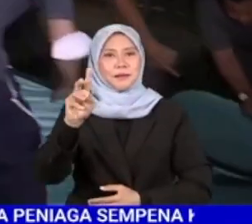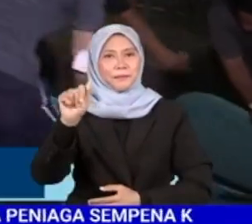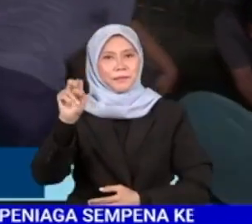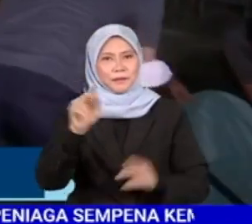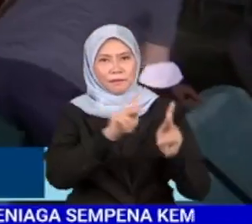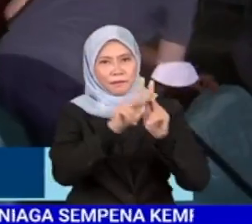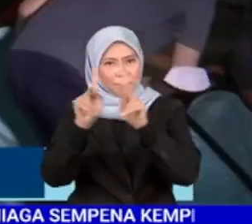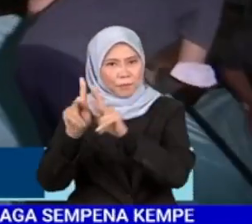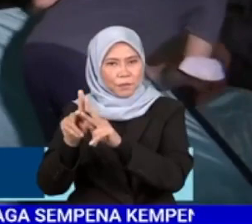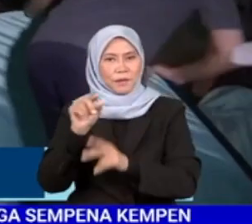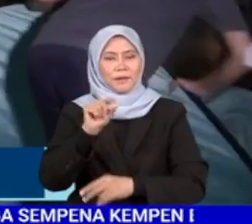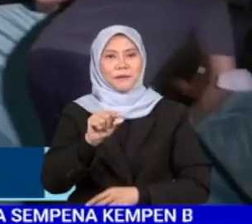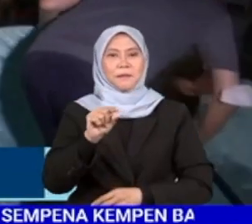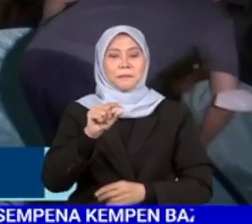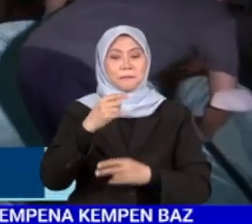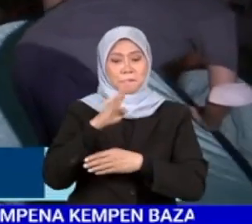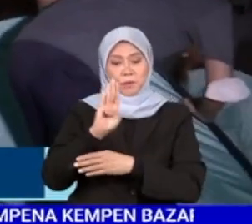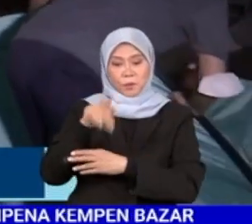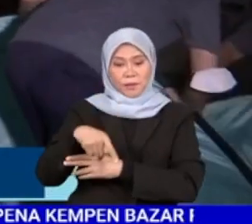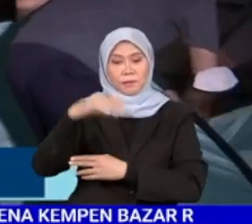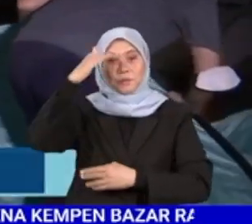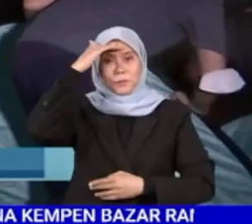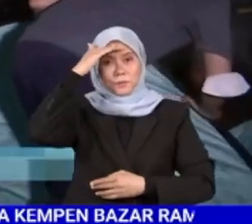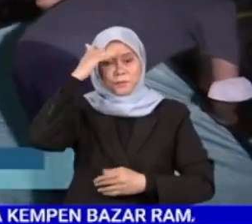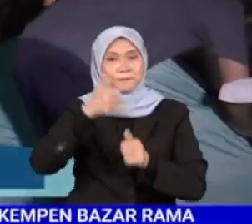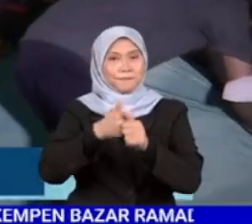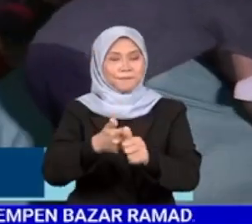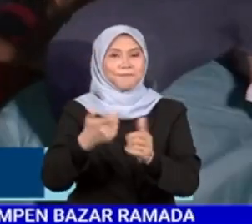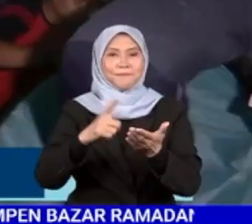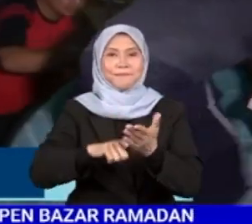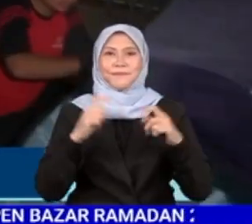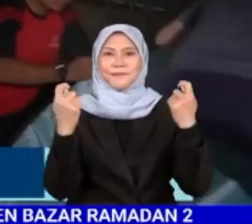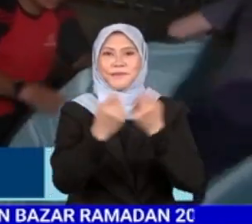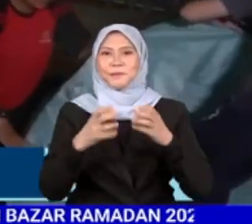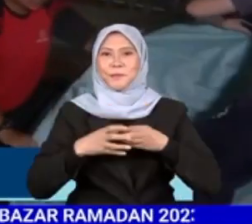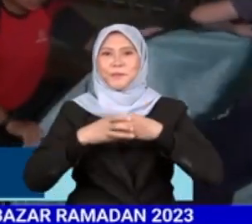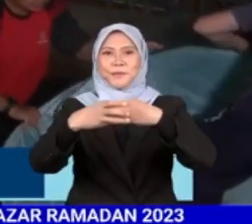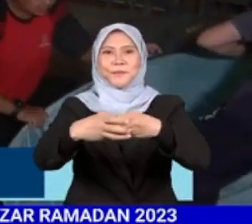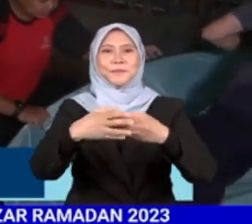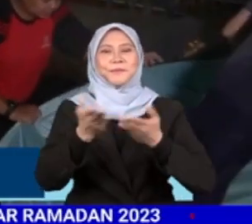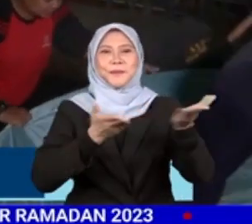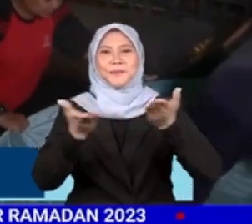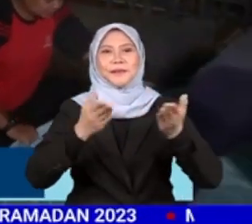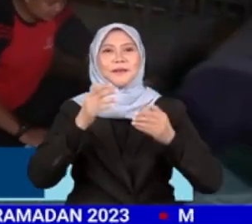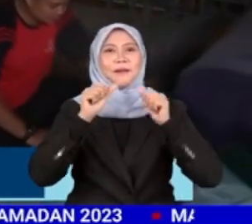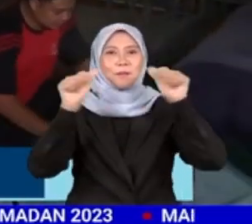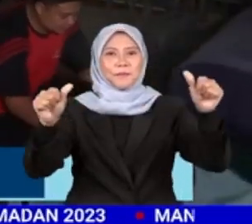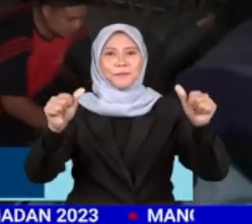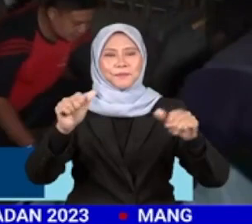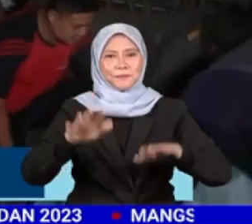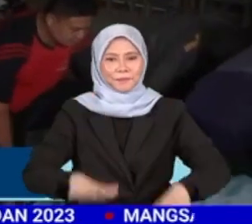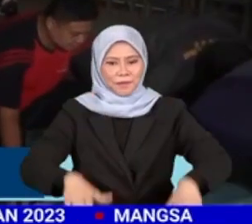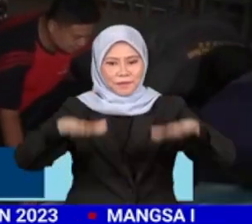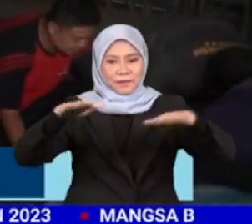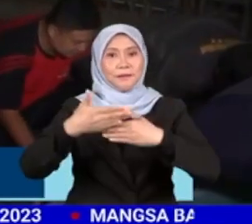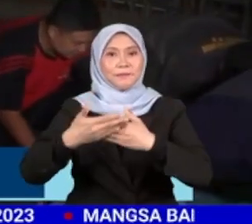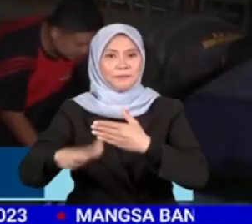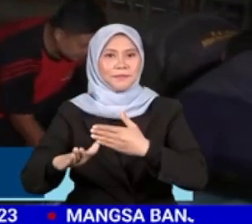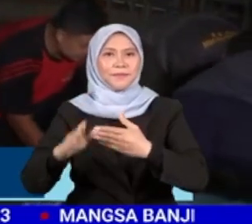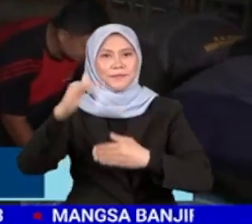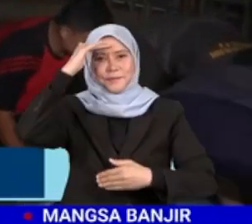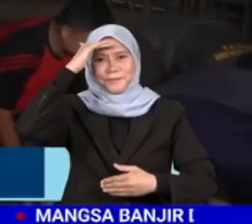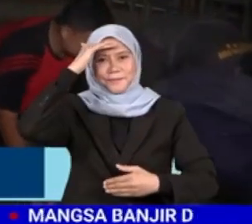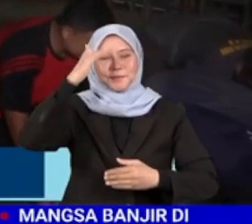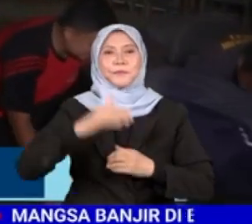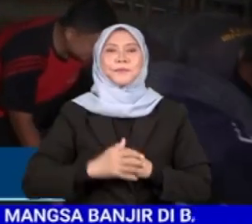Baru Sri Gading, Batu Pahat, Johor, untuk mengikuti misi pasukan sukarelawan perkhidmatan awam pasca banjir di Johor hari ini.